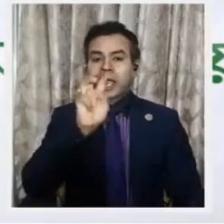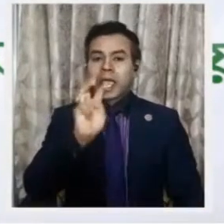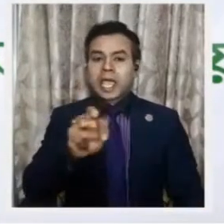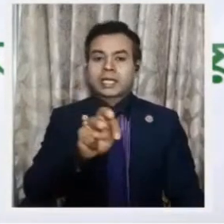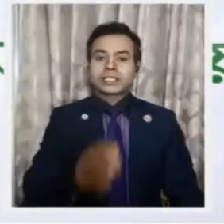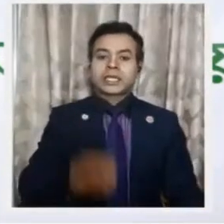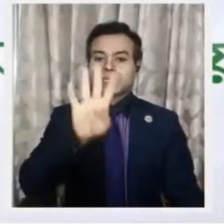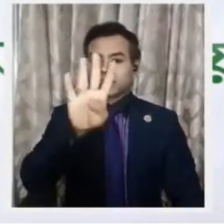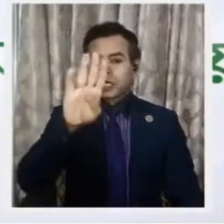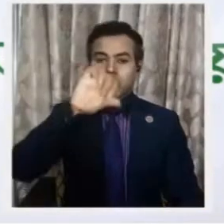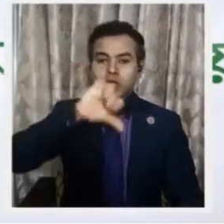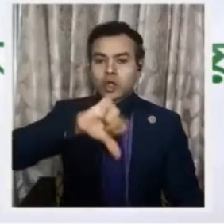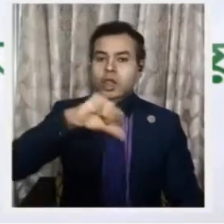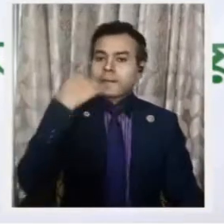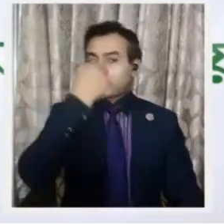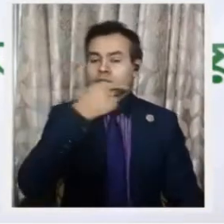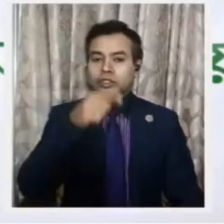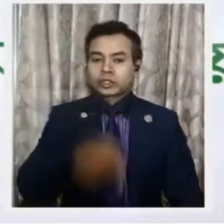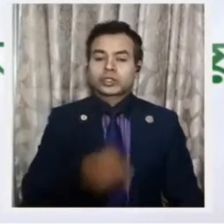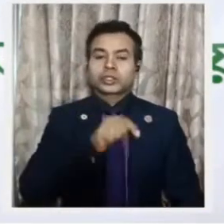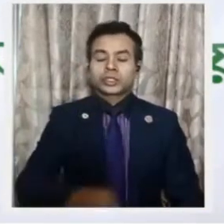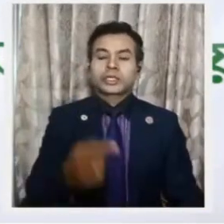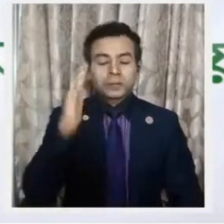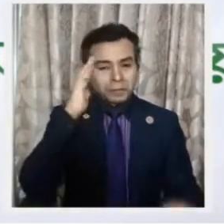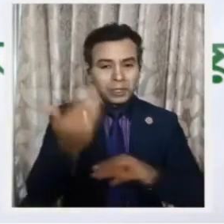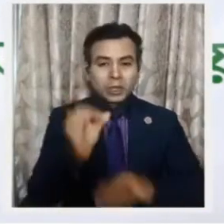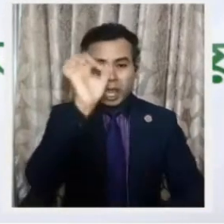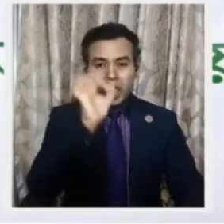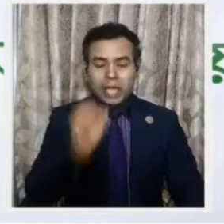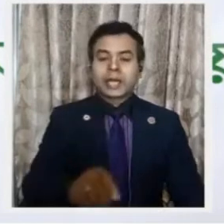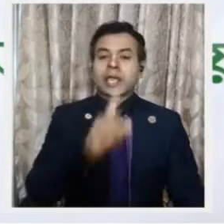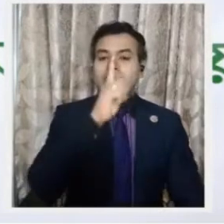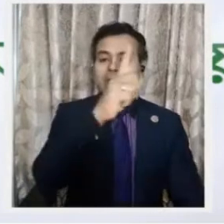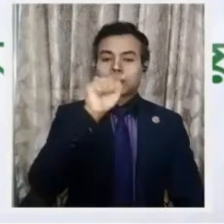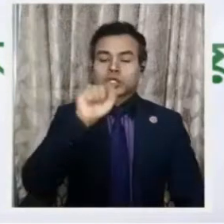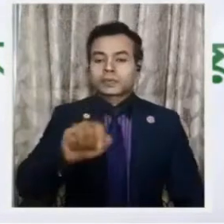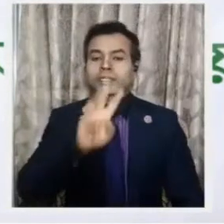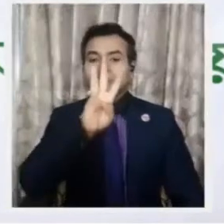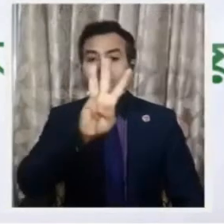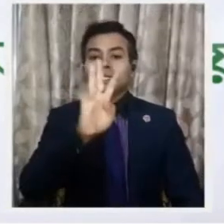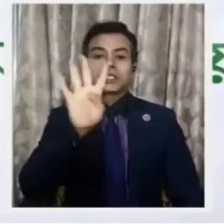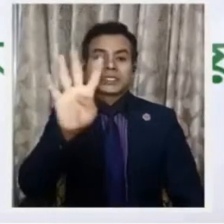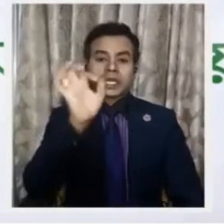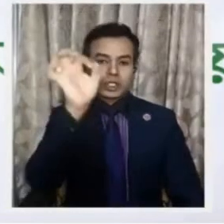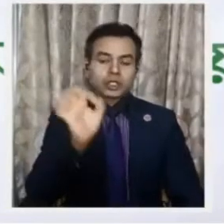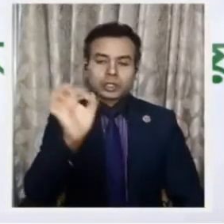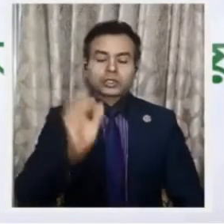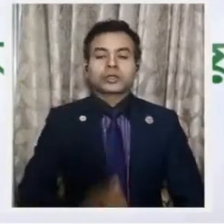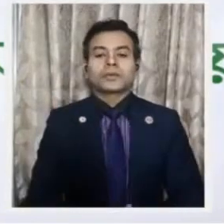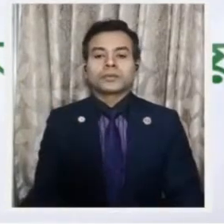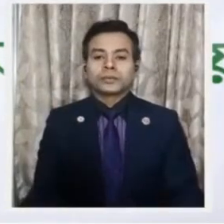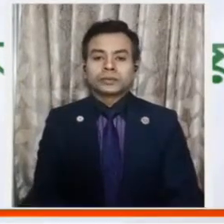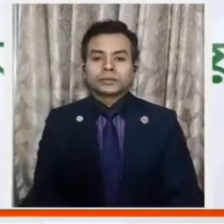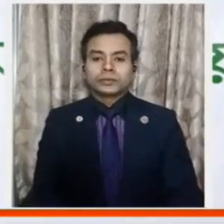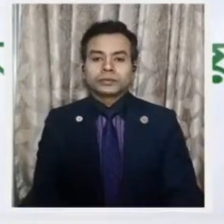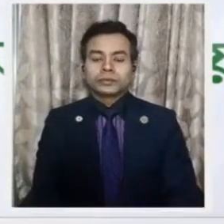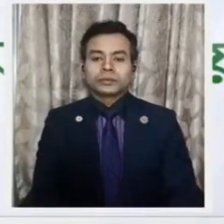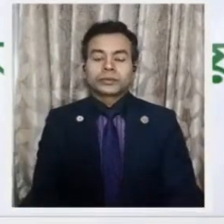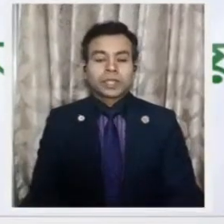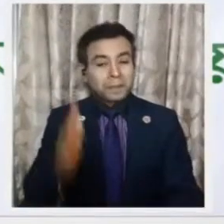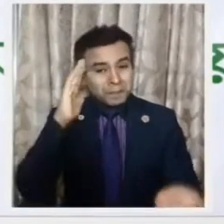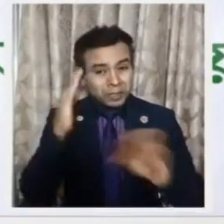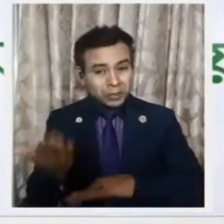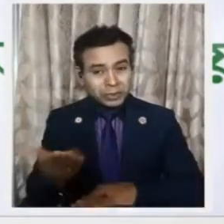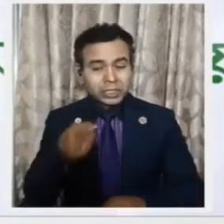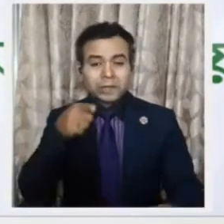গত 24 ঘন্টায় মৃত্যুবরণ করেছেন 37 জন, এ পর্যন্ত মৃত্যুবরণ করেছেন 1,049 জন। শনাক্ত